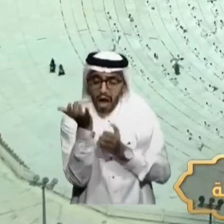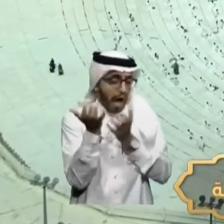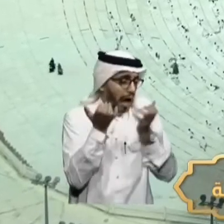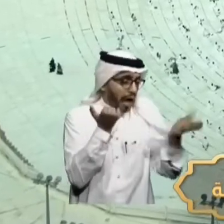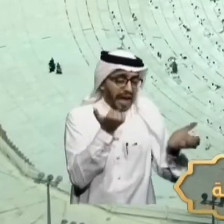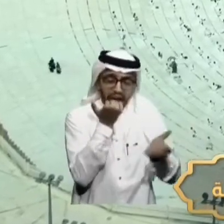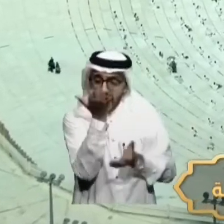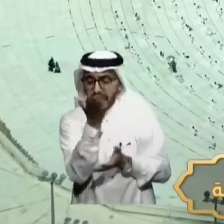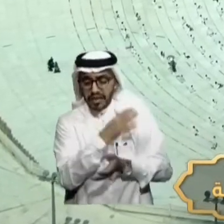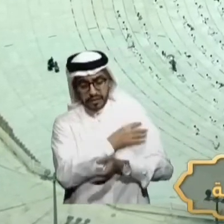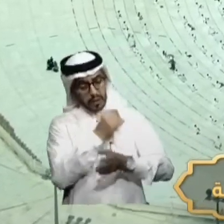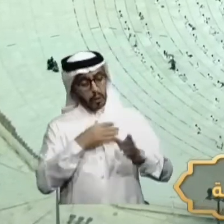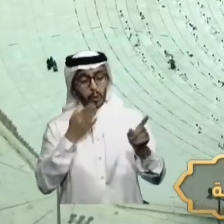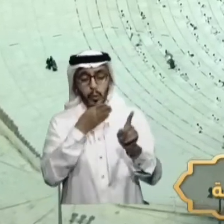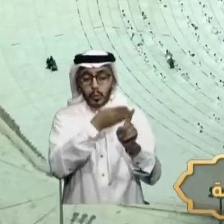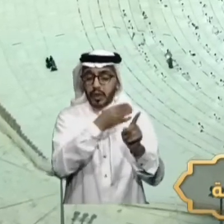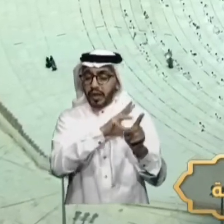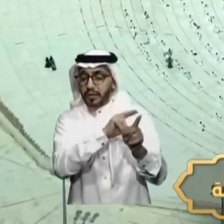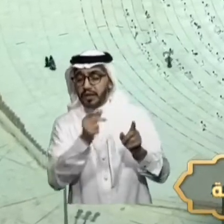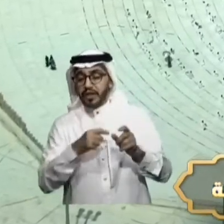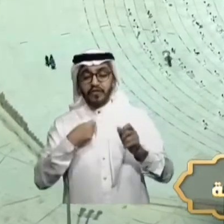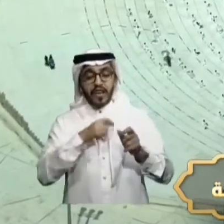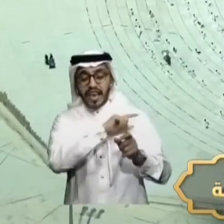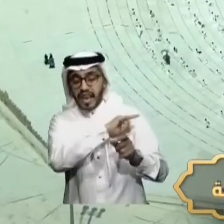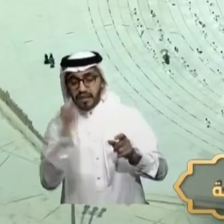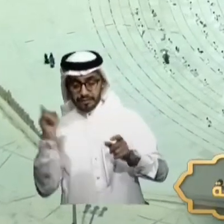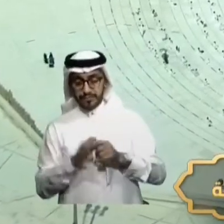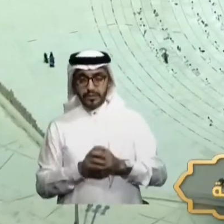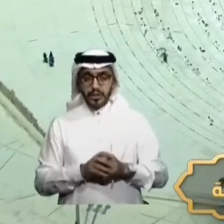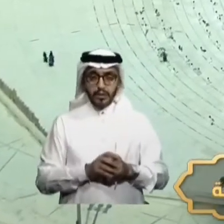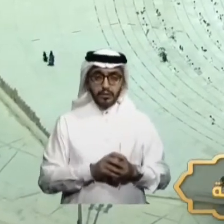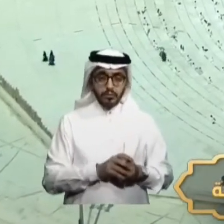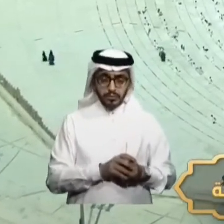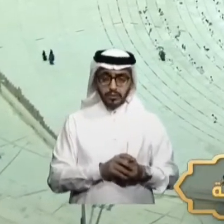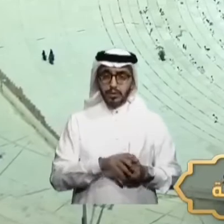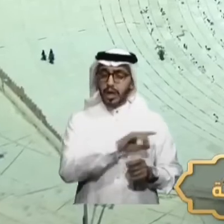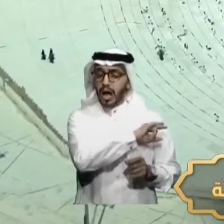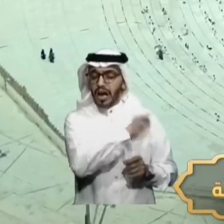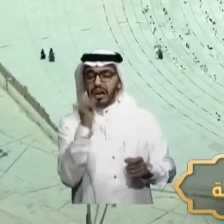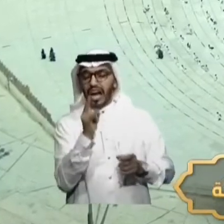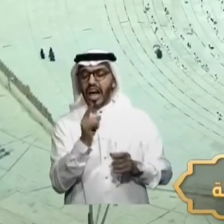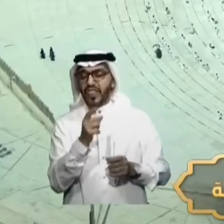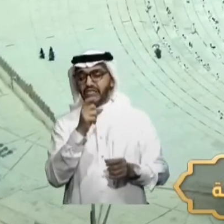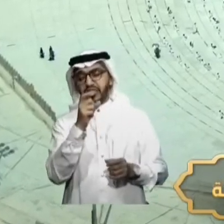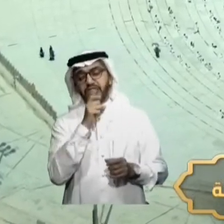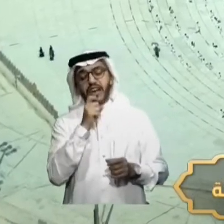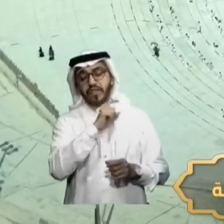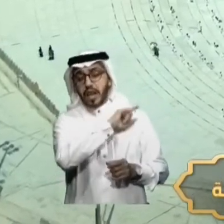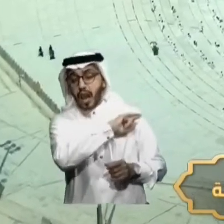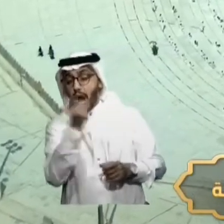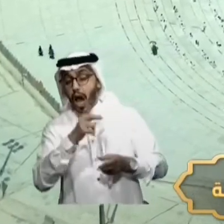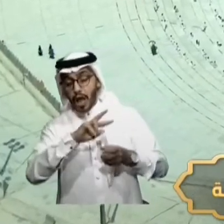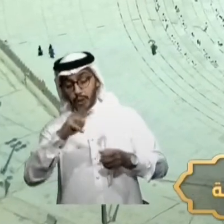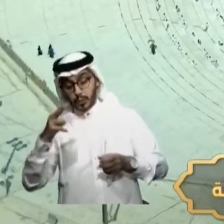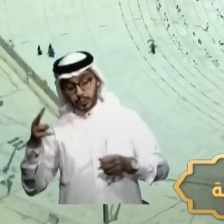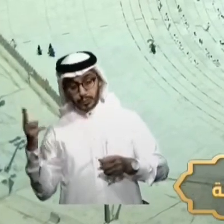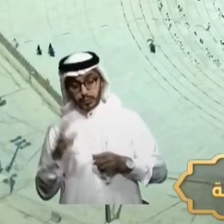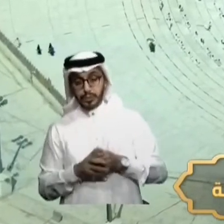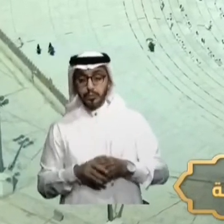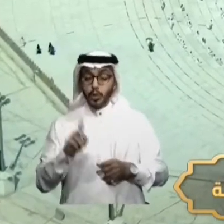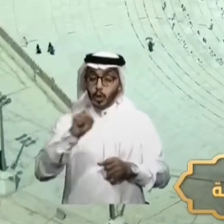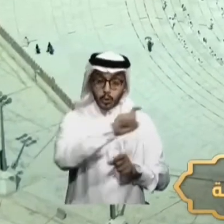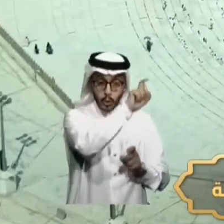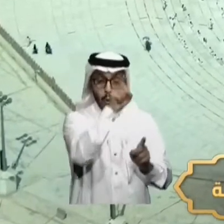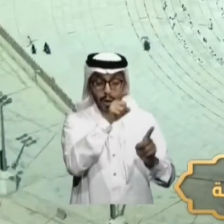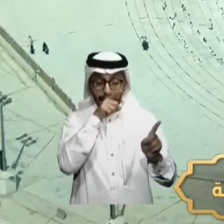وروايات ومدائح وترنمات. فذلك أهش أنواعه وضروبه،